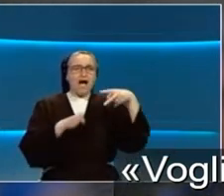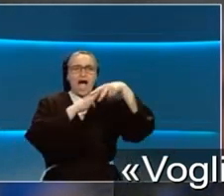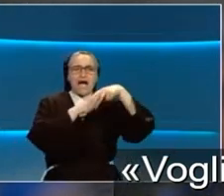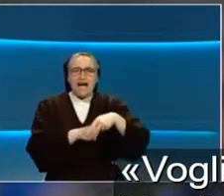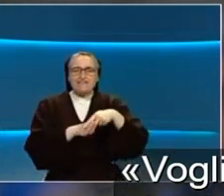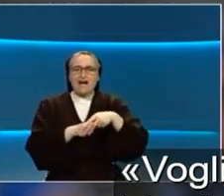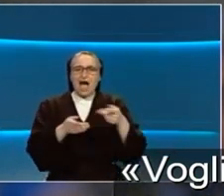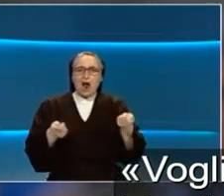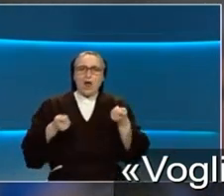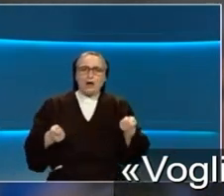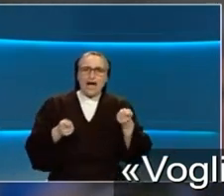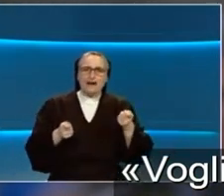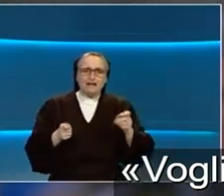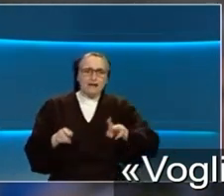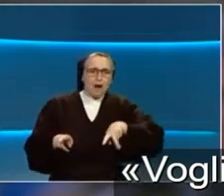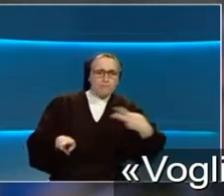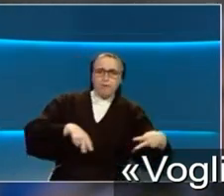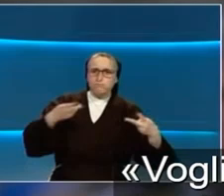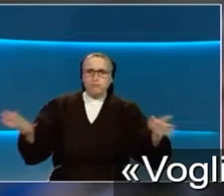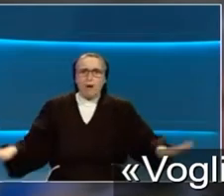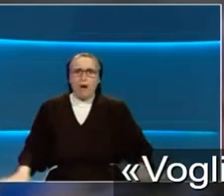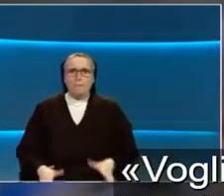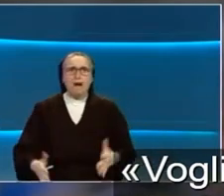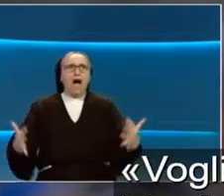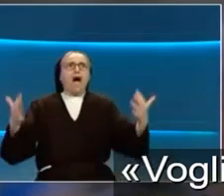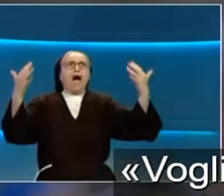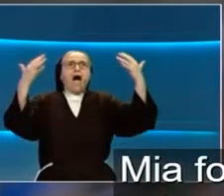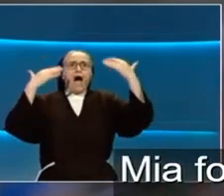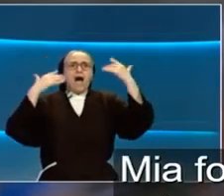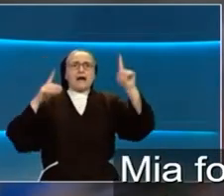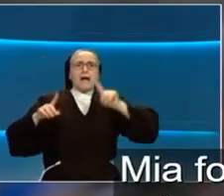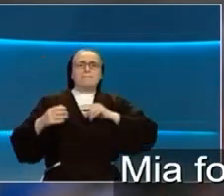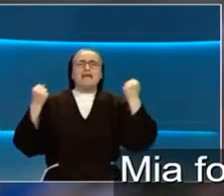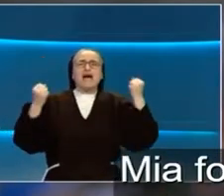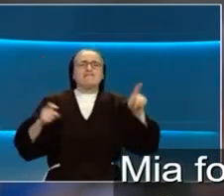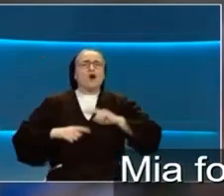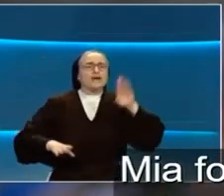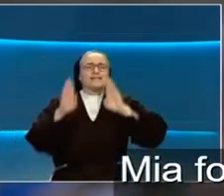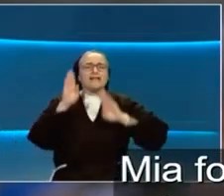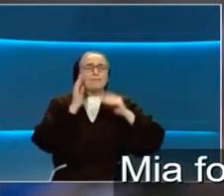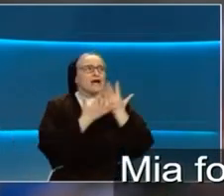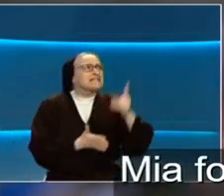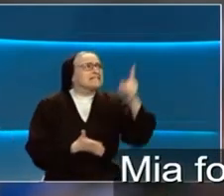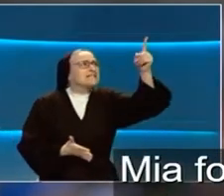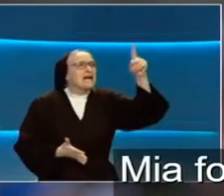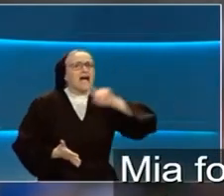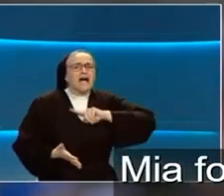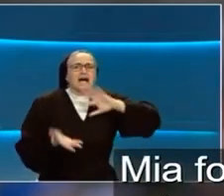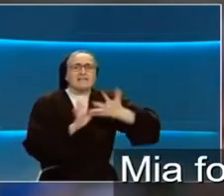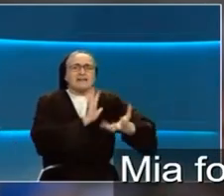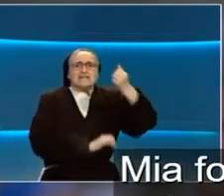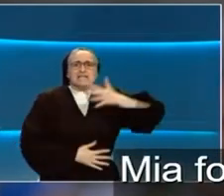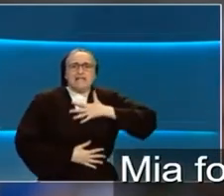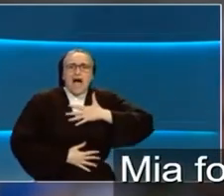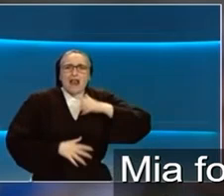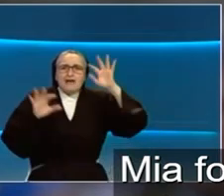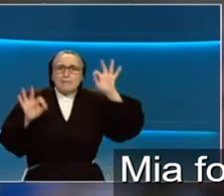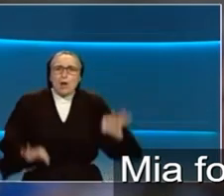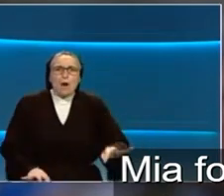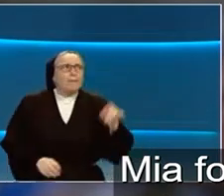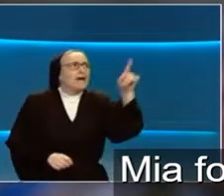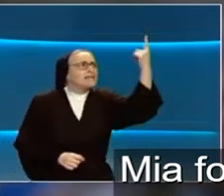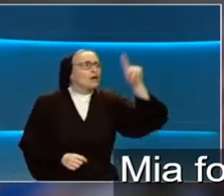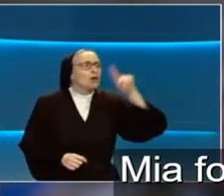fortitudo mea et robur meum Dominus, et factus est